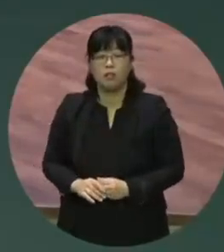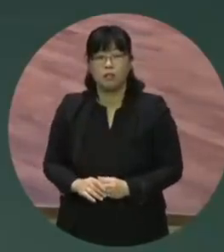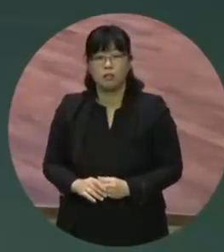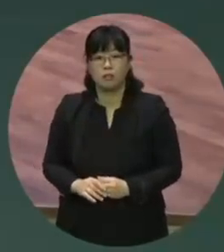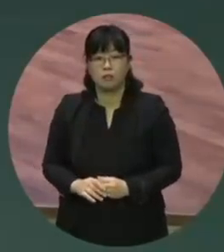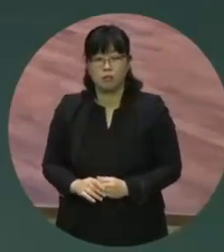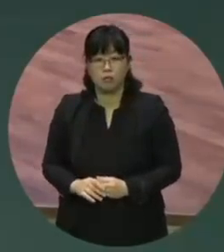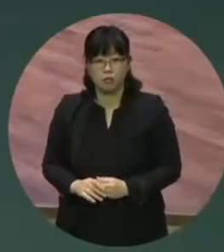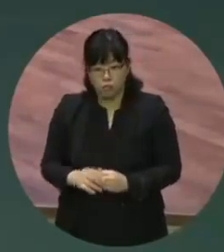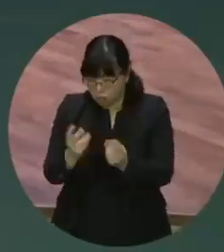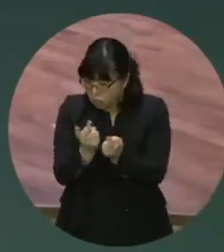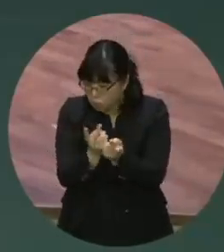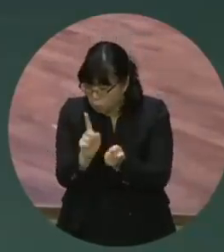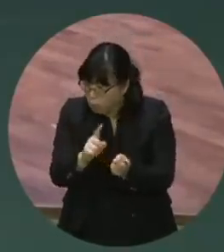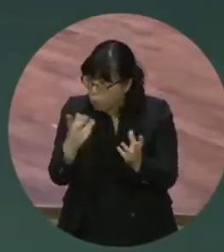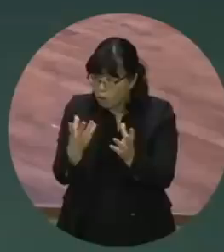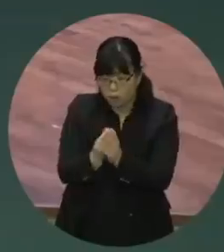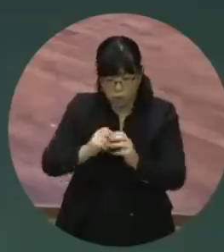하나님과의